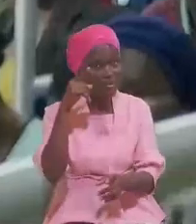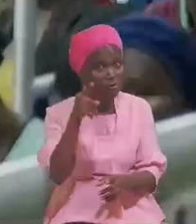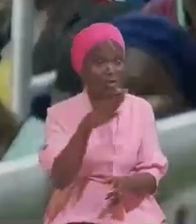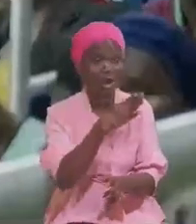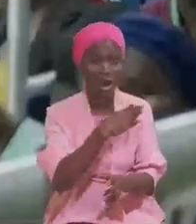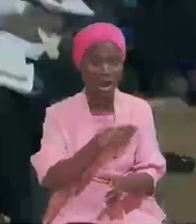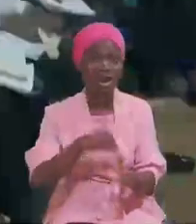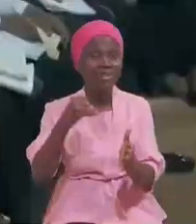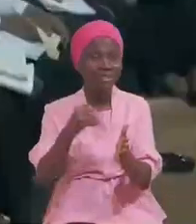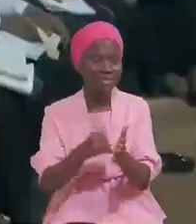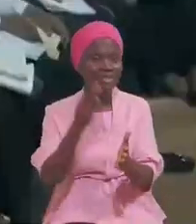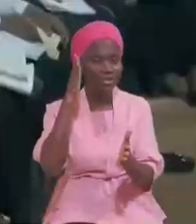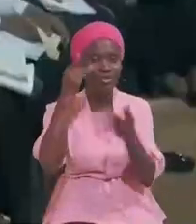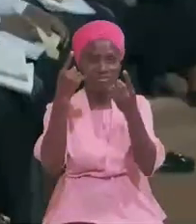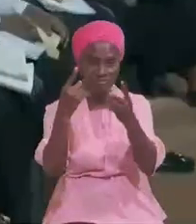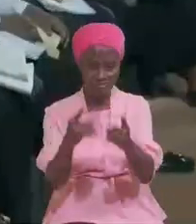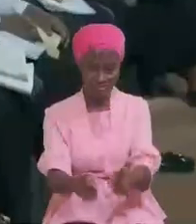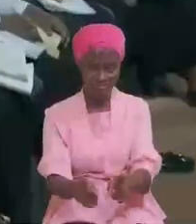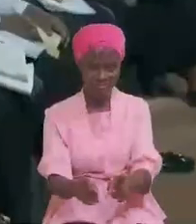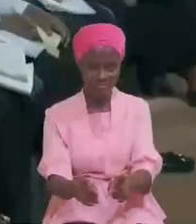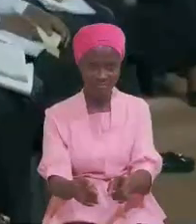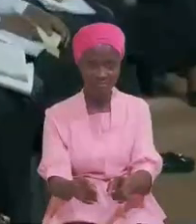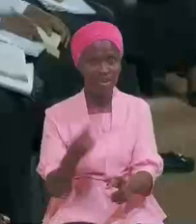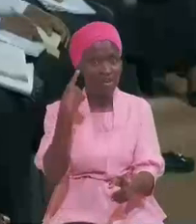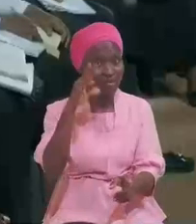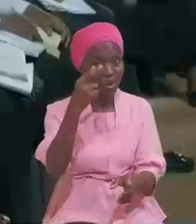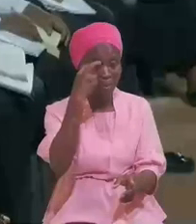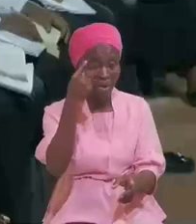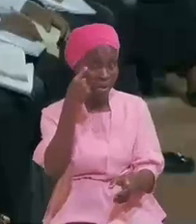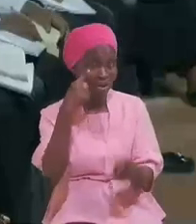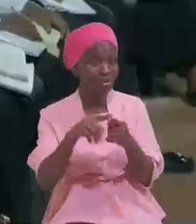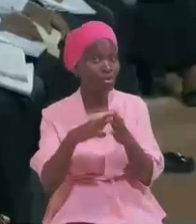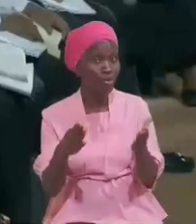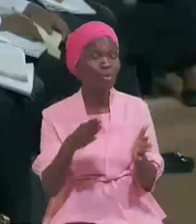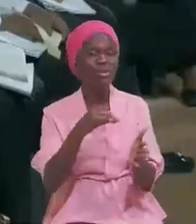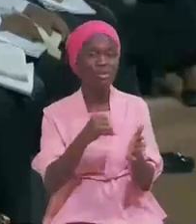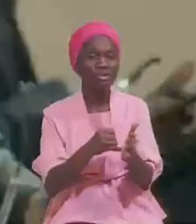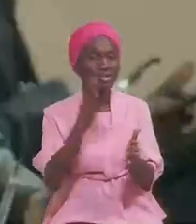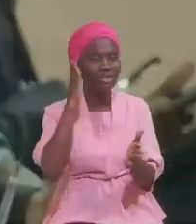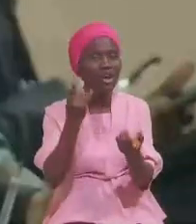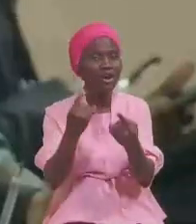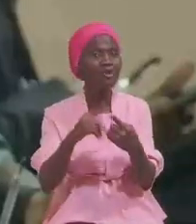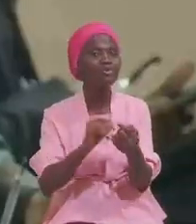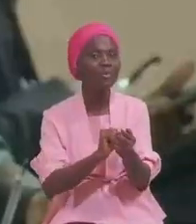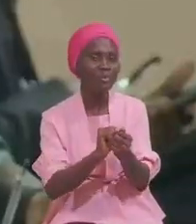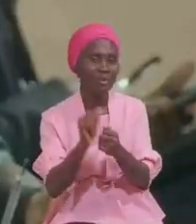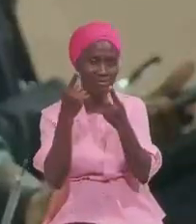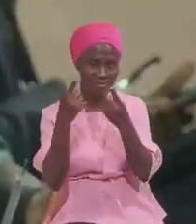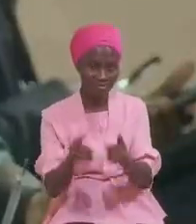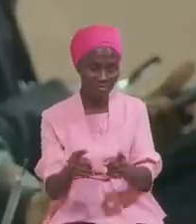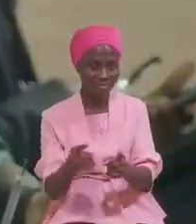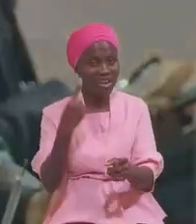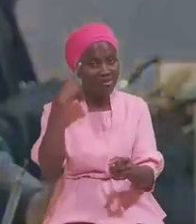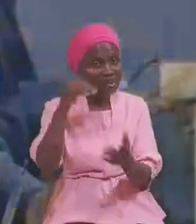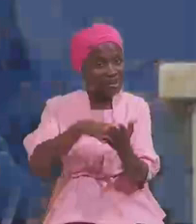vous. Pour que vos yeux aveugles s'ouvrent, cela va se produire. Pour la faiblesse et que la